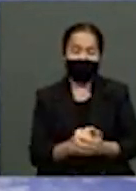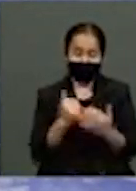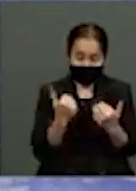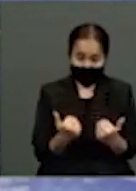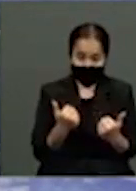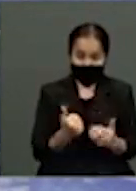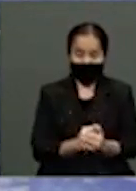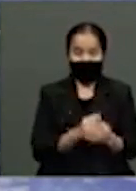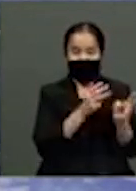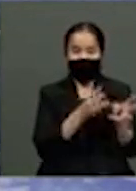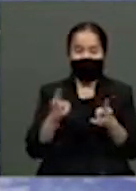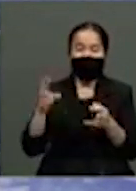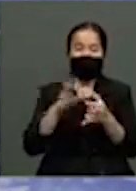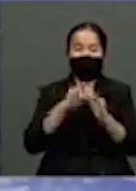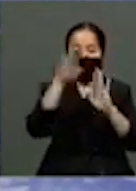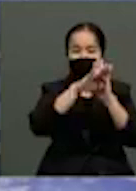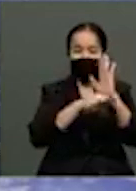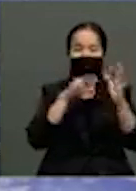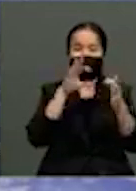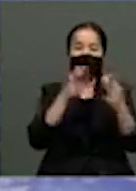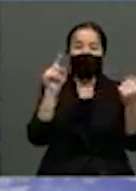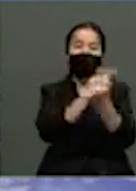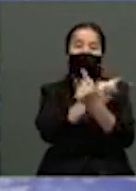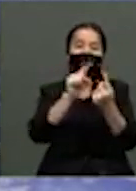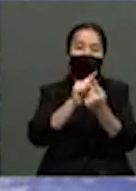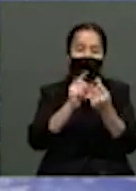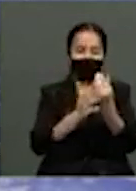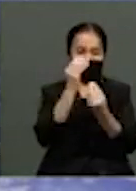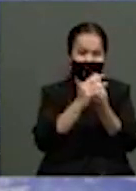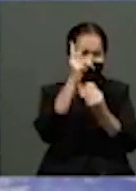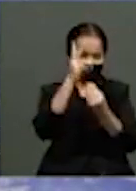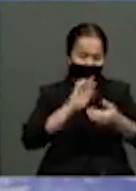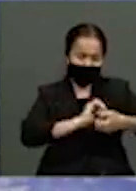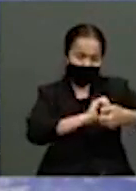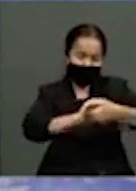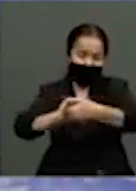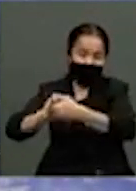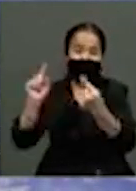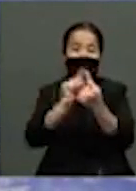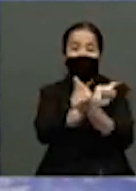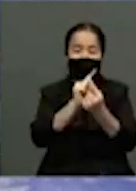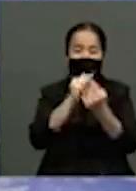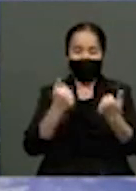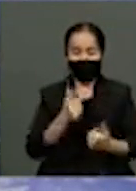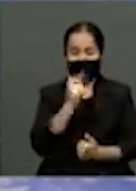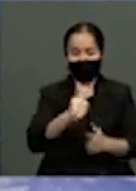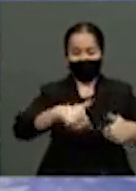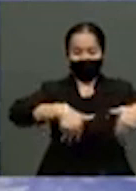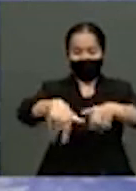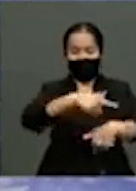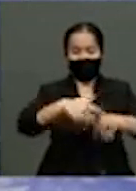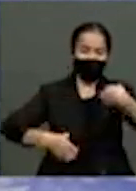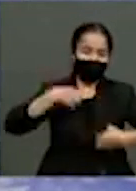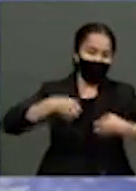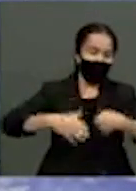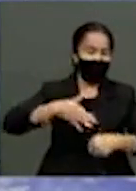ช้เรื่องของมาตรการทางสังคมมาเกือบจะครบ2สัปดาห์แล้วต้องไปดูเรื่องของความเดือดร้อนของพี่น้องประชาชนที่อยู่โด